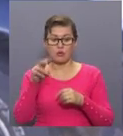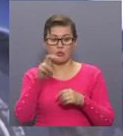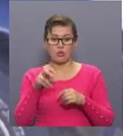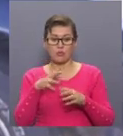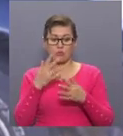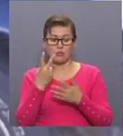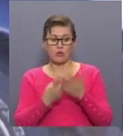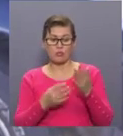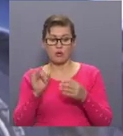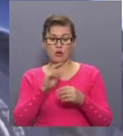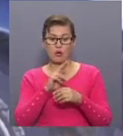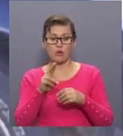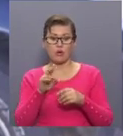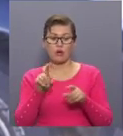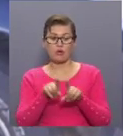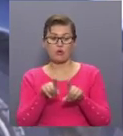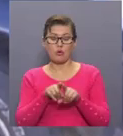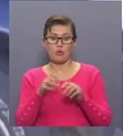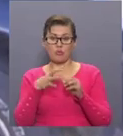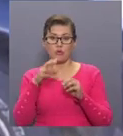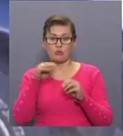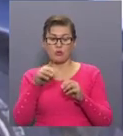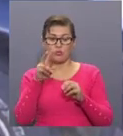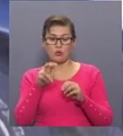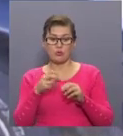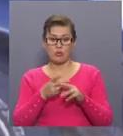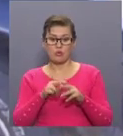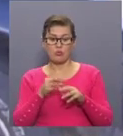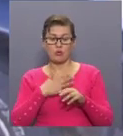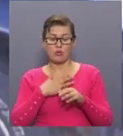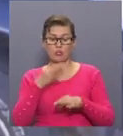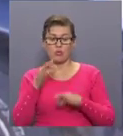шығынға батты. Бірақ күндік тұрғанның өзі 15 мың долларды құрайды. Сондықтан мен соттасам.